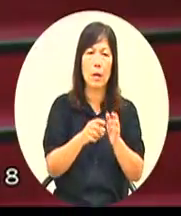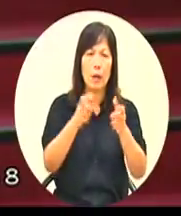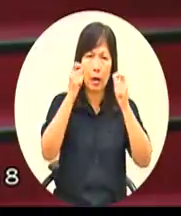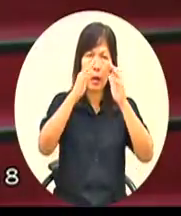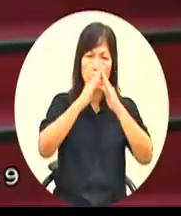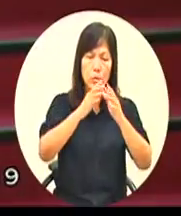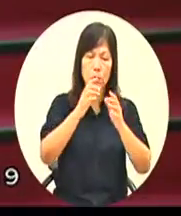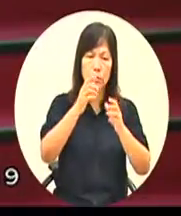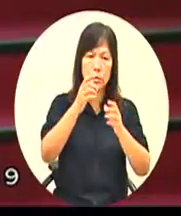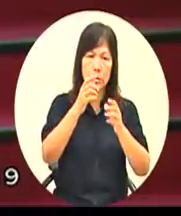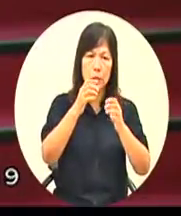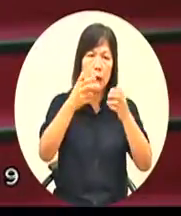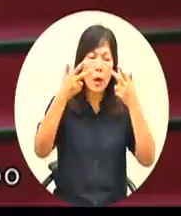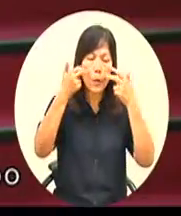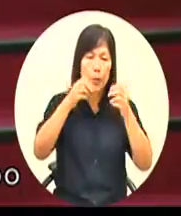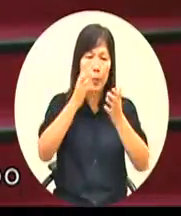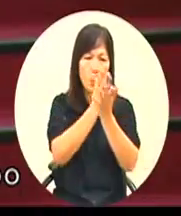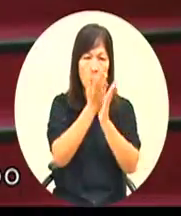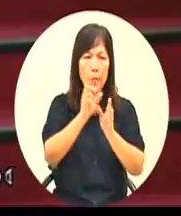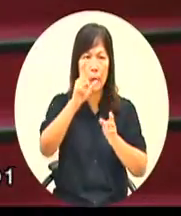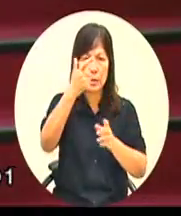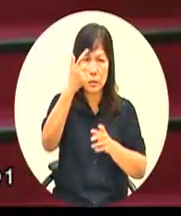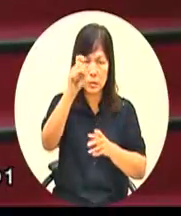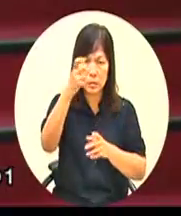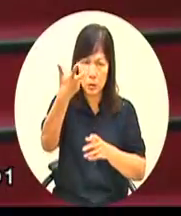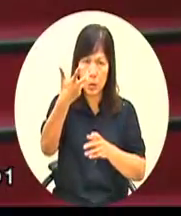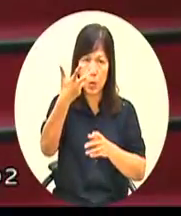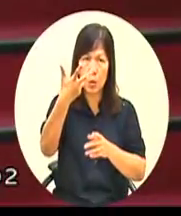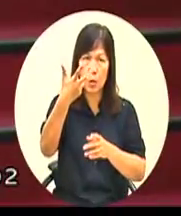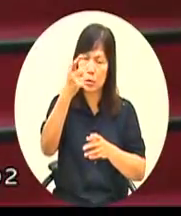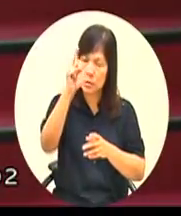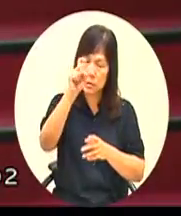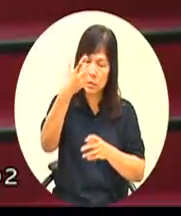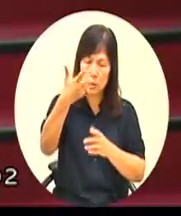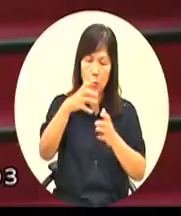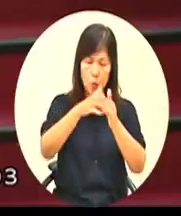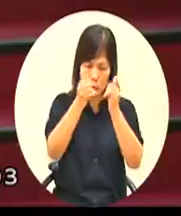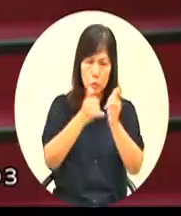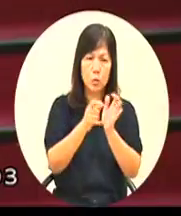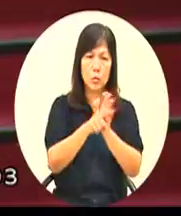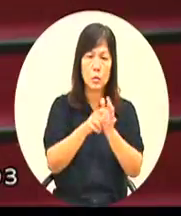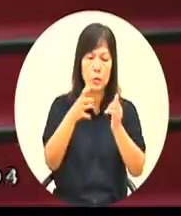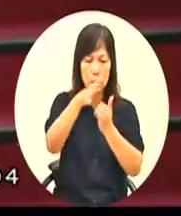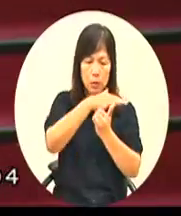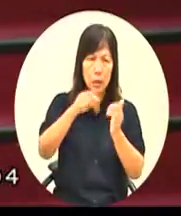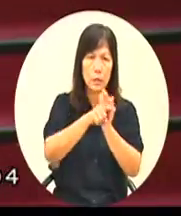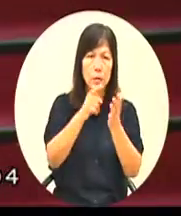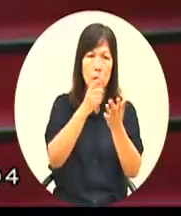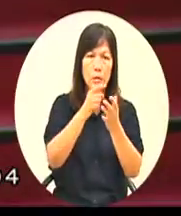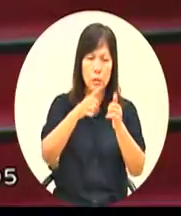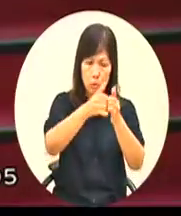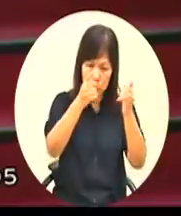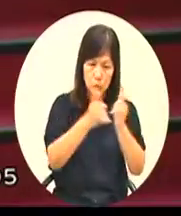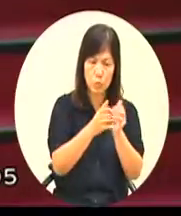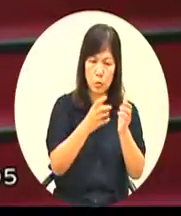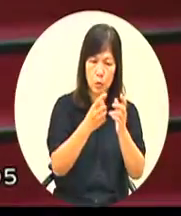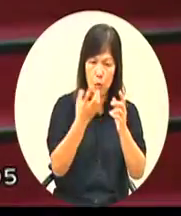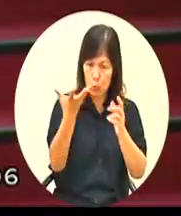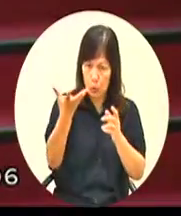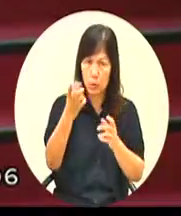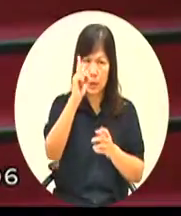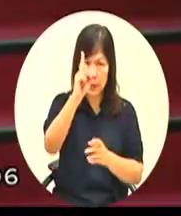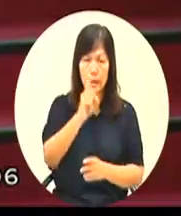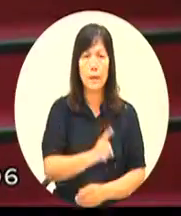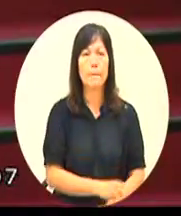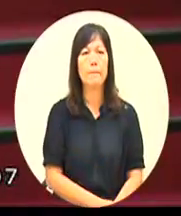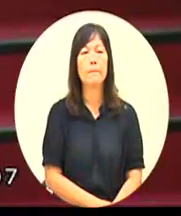16组，是目前所有台湾各县市族群最多的。那